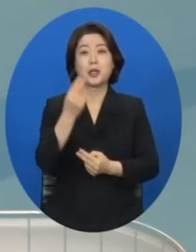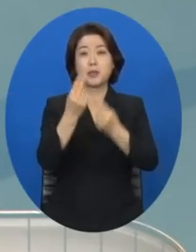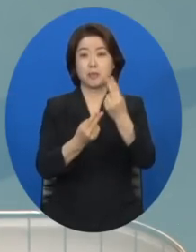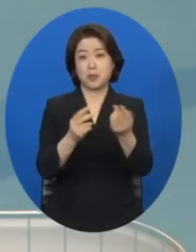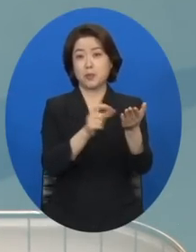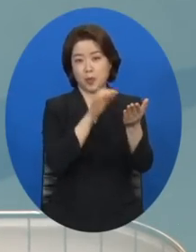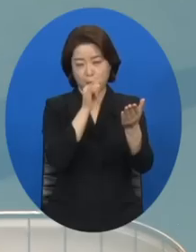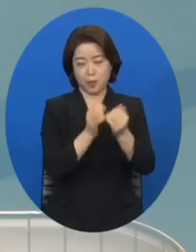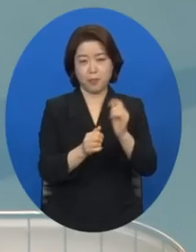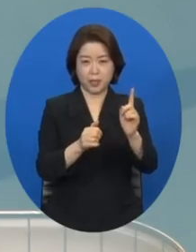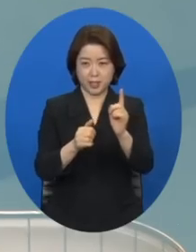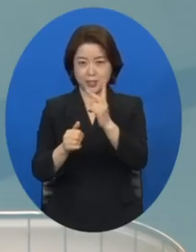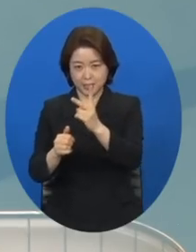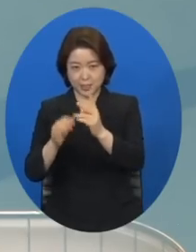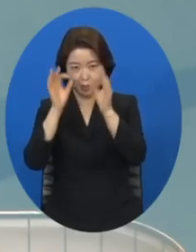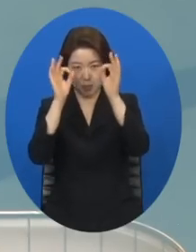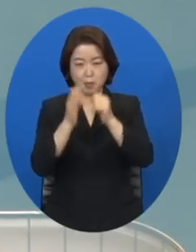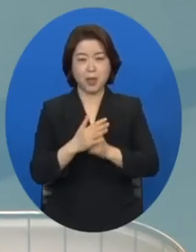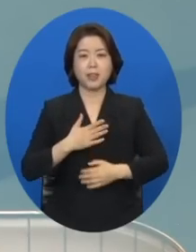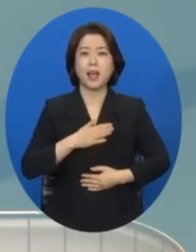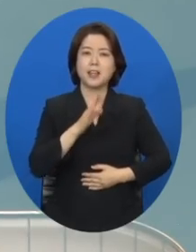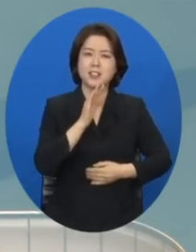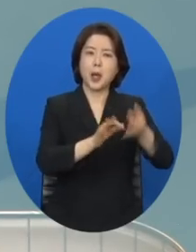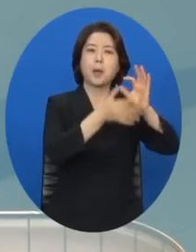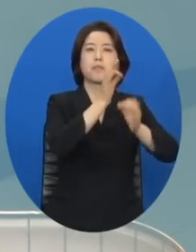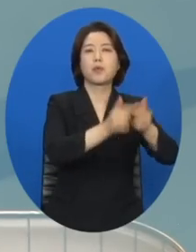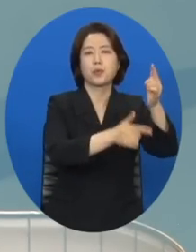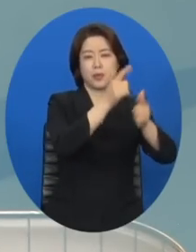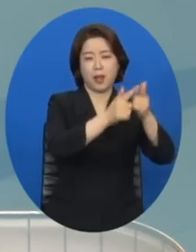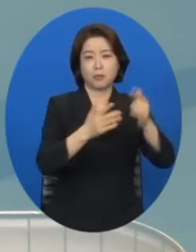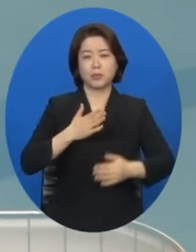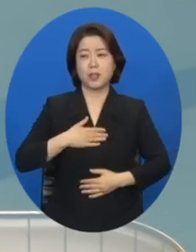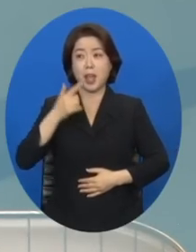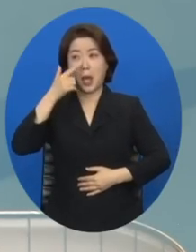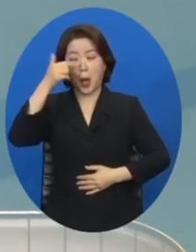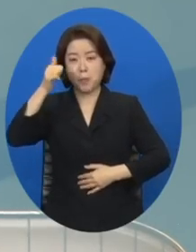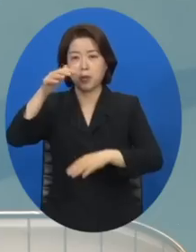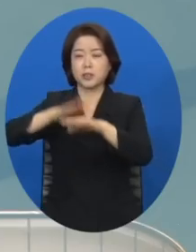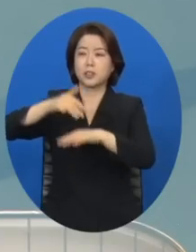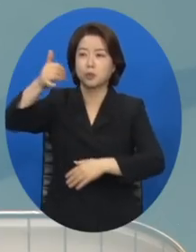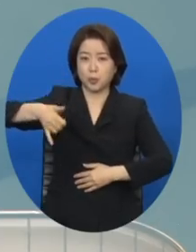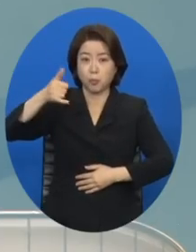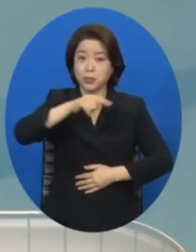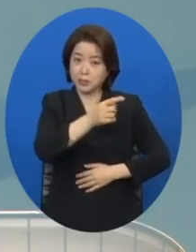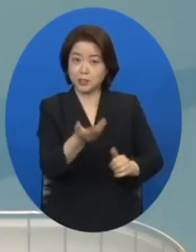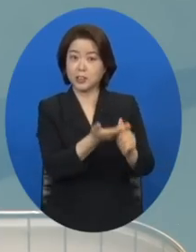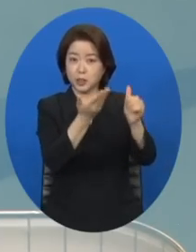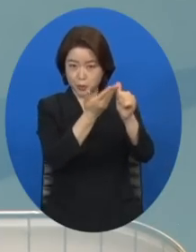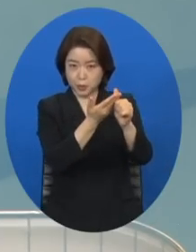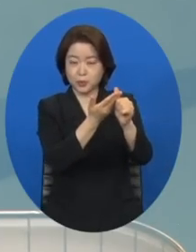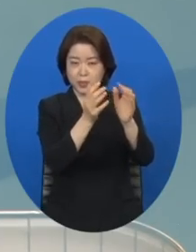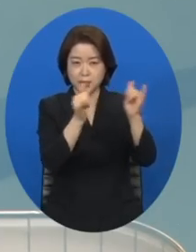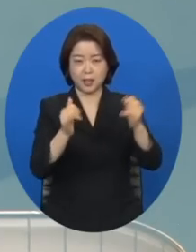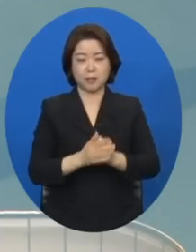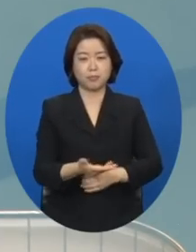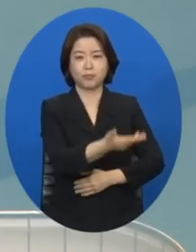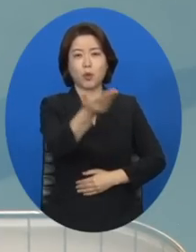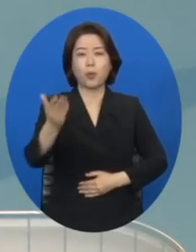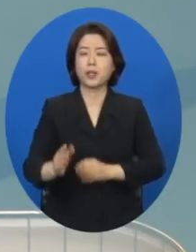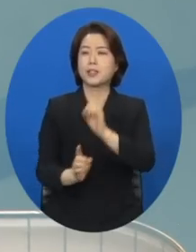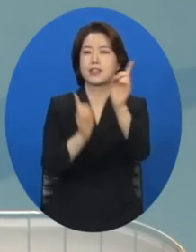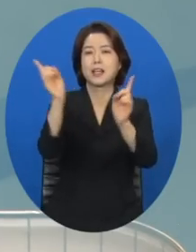1절이죠 나는 참 포도나무요 내 아버지는 농부시다 너희는 가지다